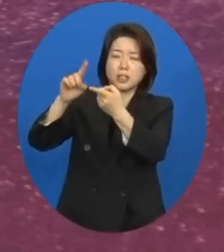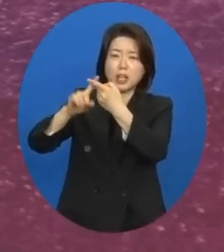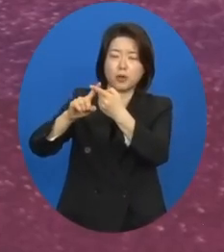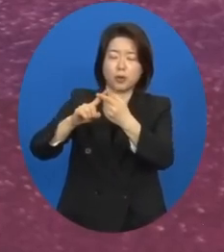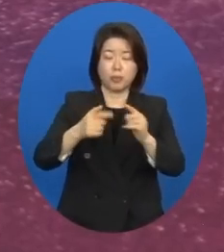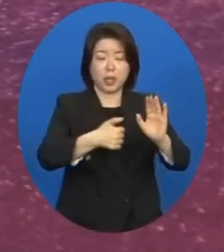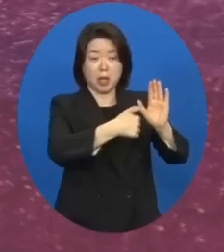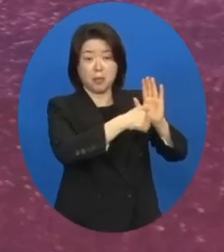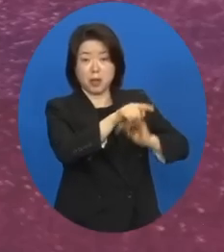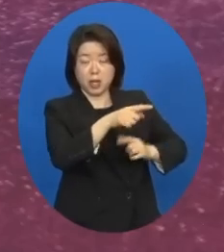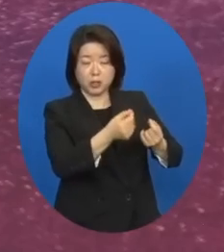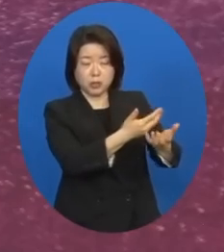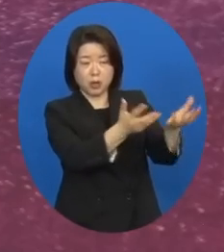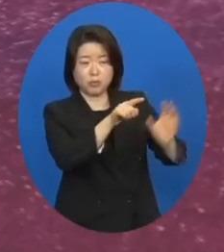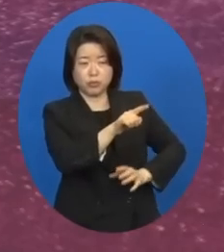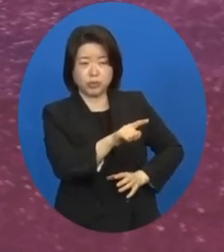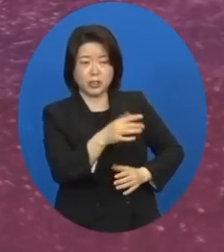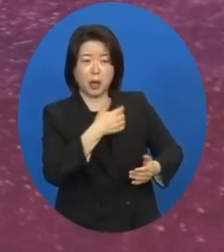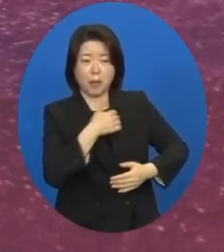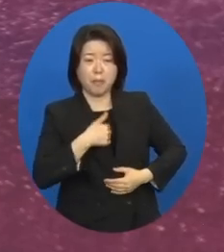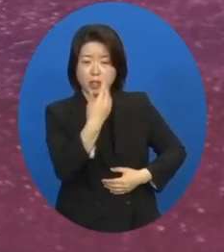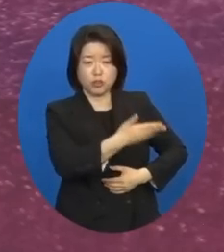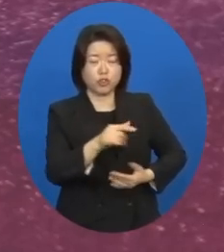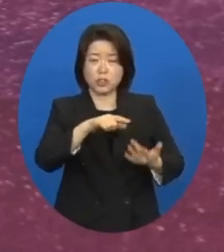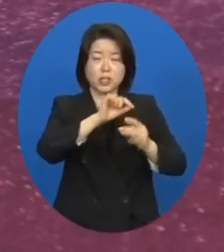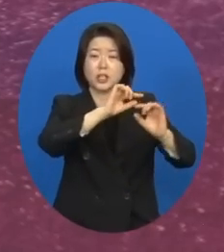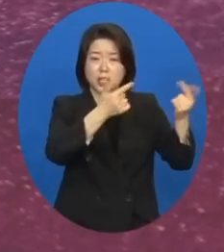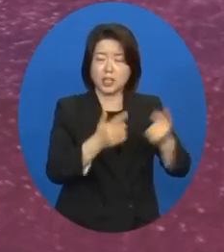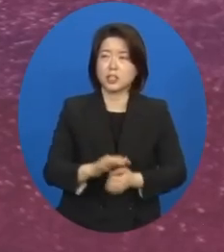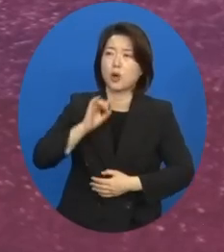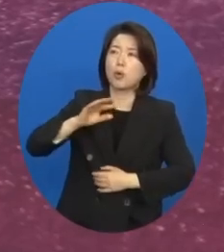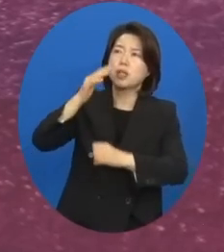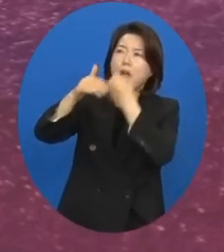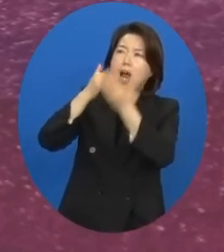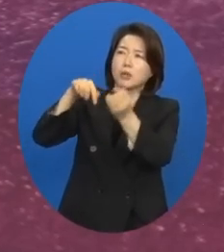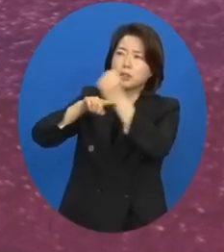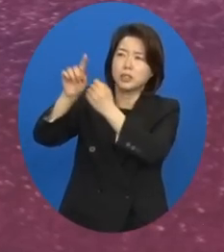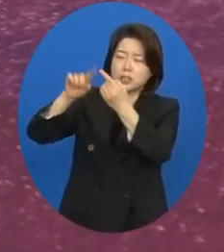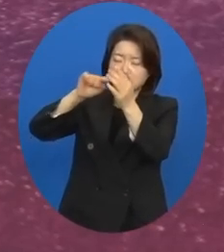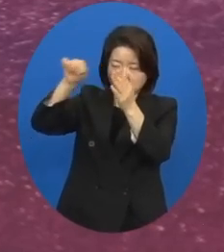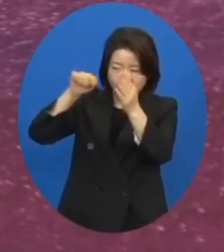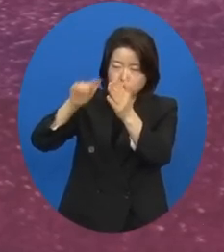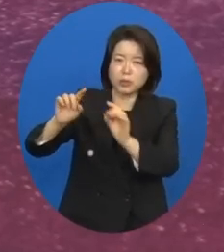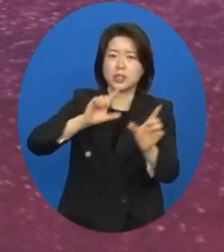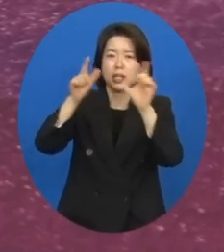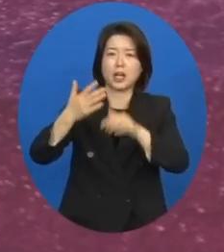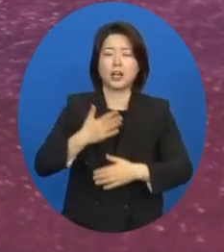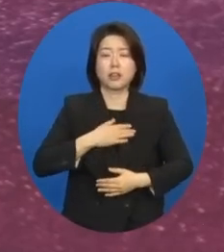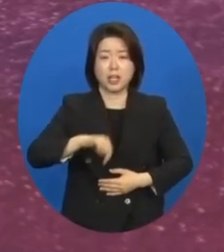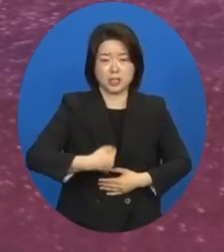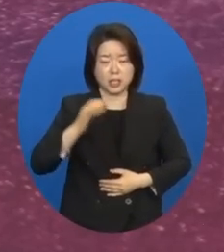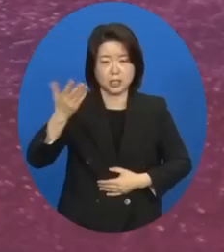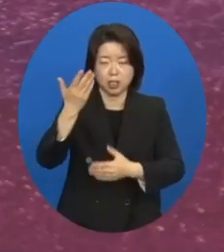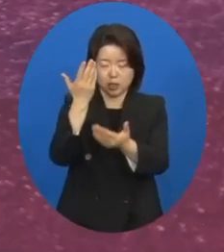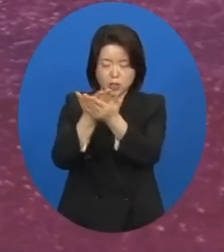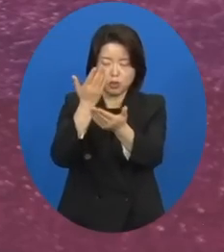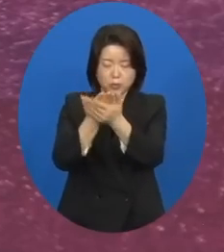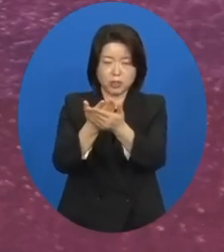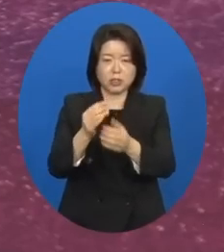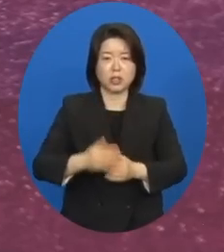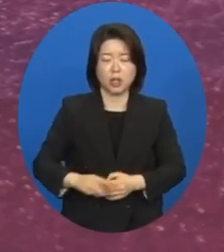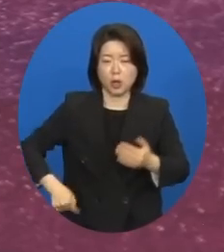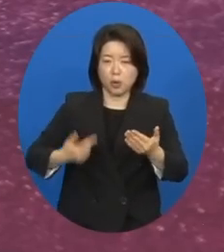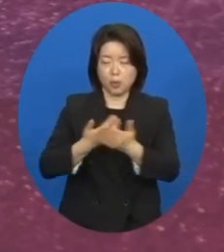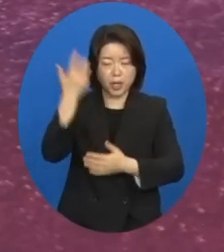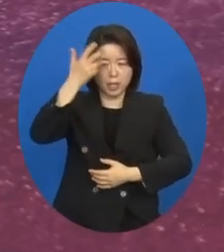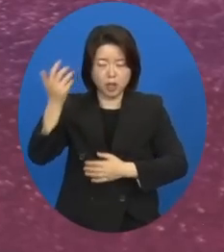빌라도와 같이 무리를 만족하기 위한 선택이 아니라 오직 하나님의 뜻 가운데 살아갈 수 있는 내 자신이 되게 하여 주시옵소서.